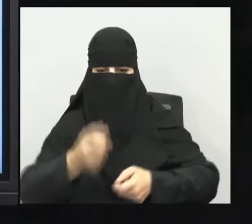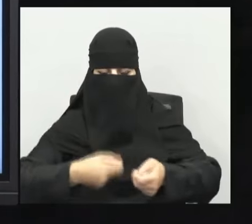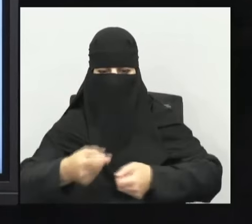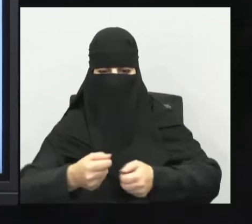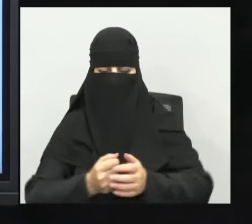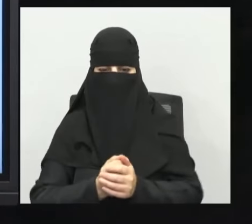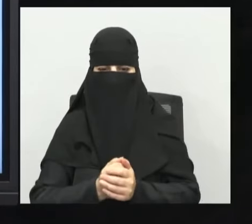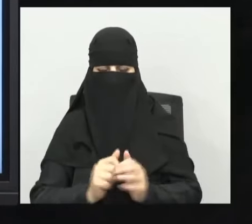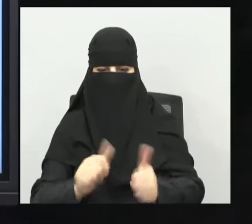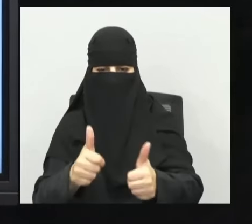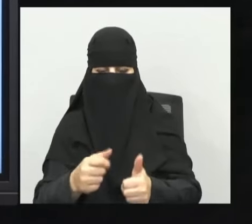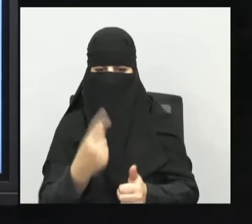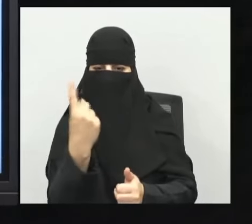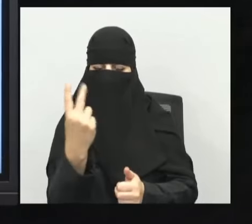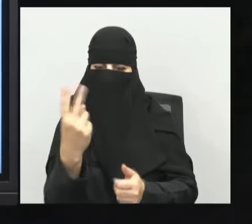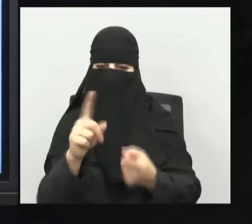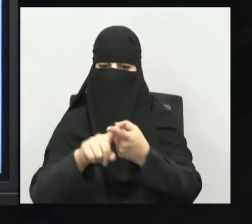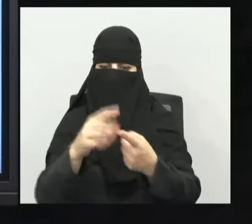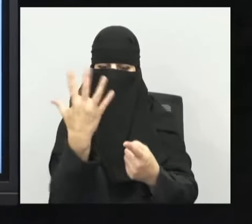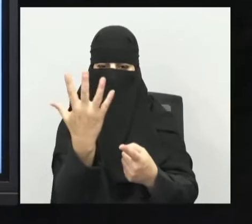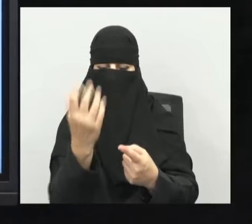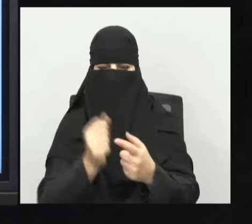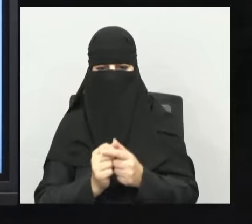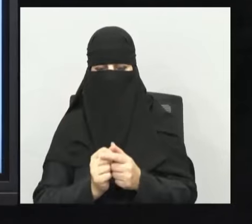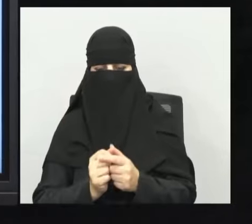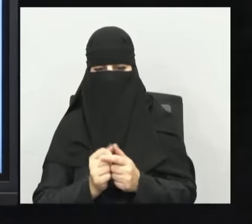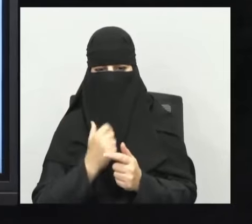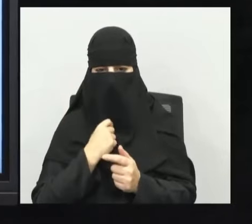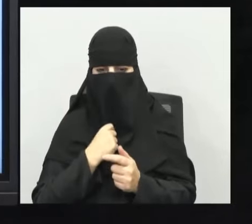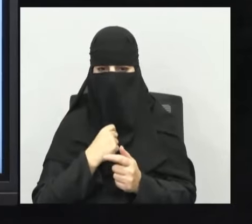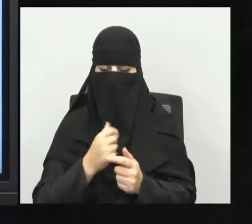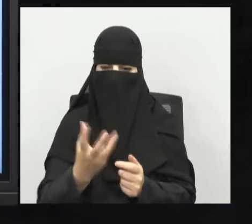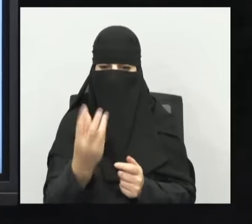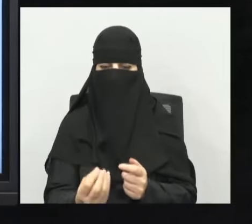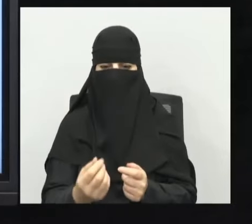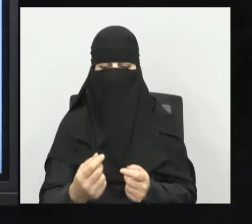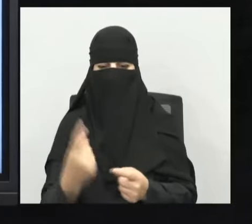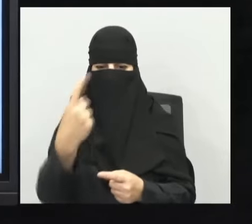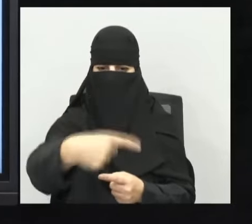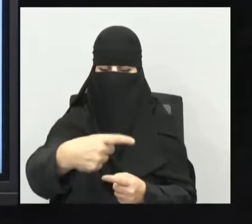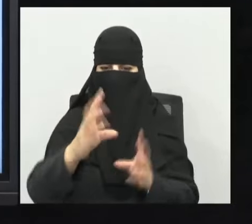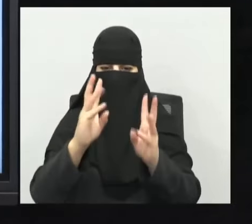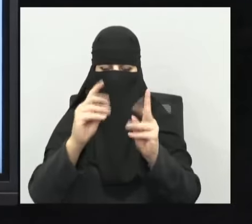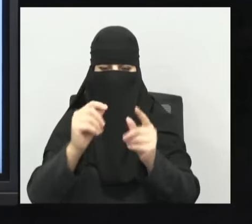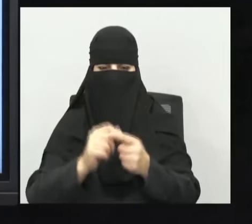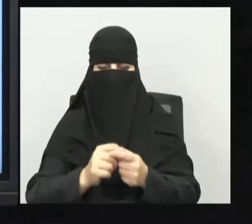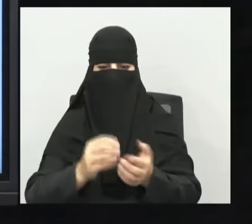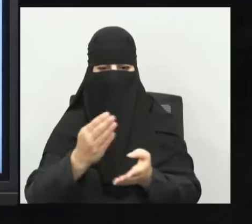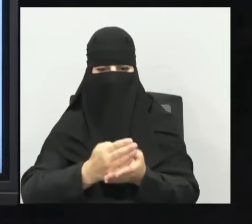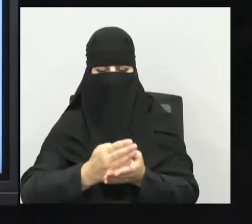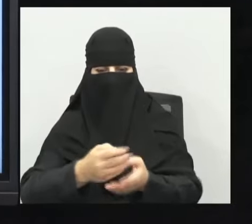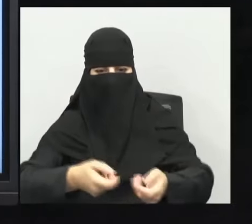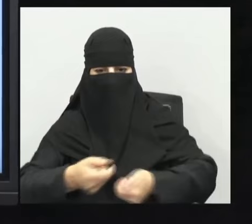لا اذا استطيع اني اضرب اثنين في خمسه بارك الله فيكم طيب سيعطيني عشره وهو عدد التذاكر اللي اذا اشتراها